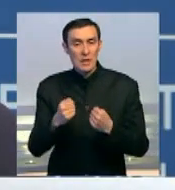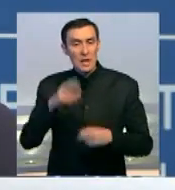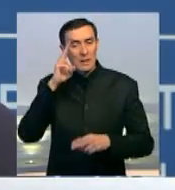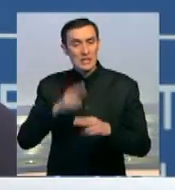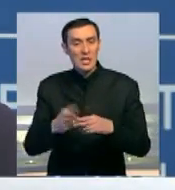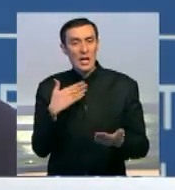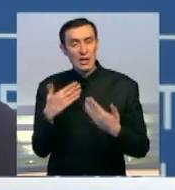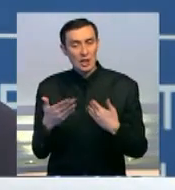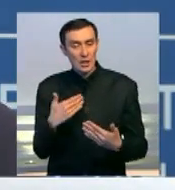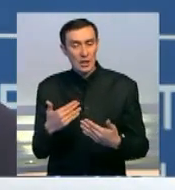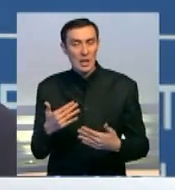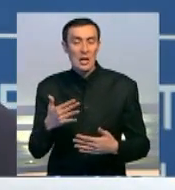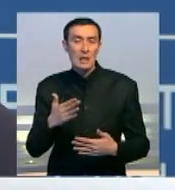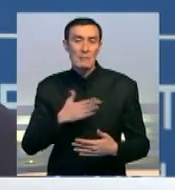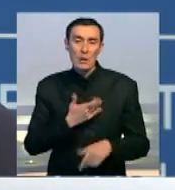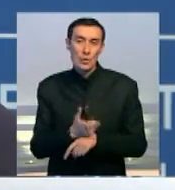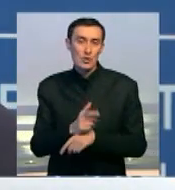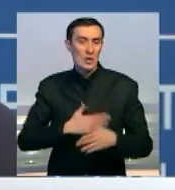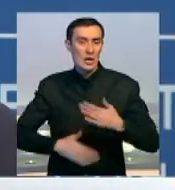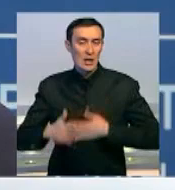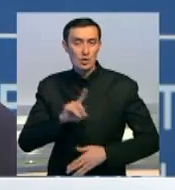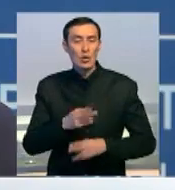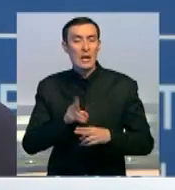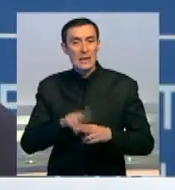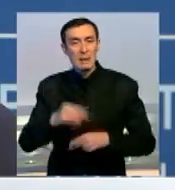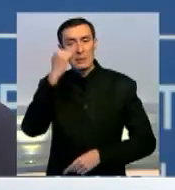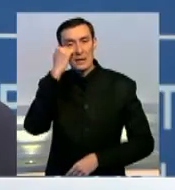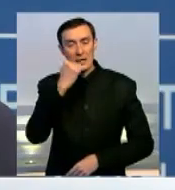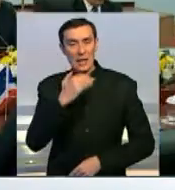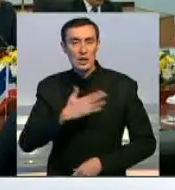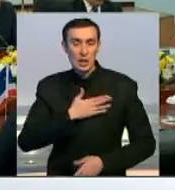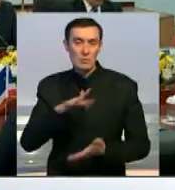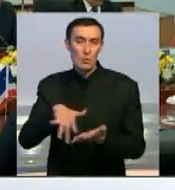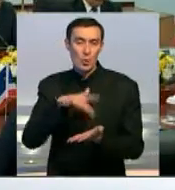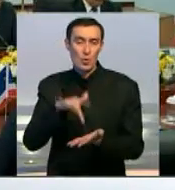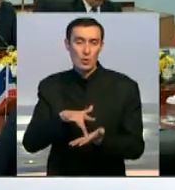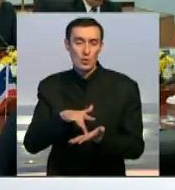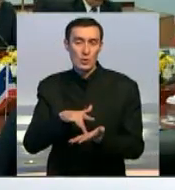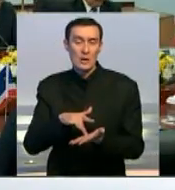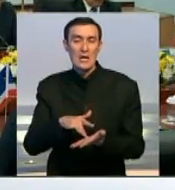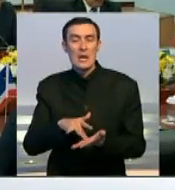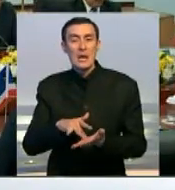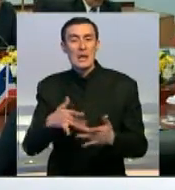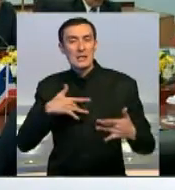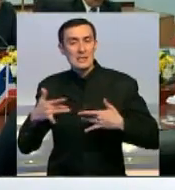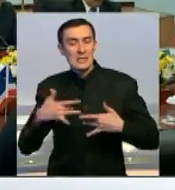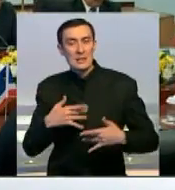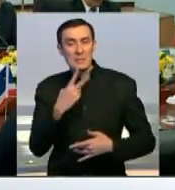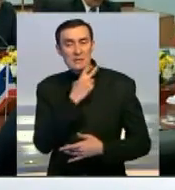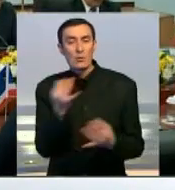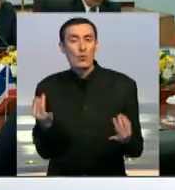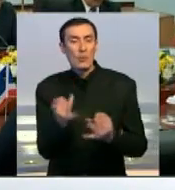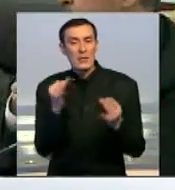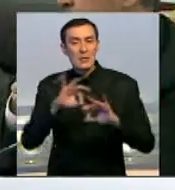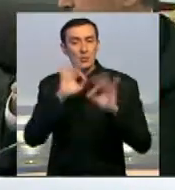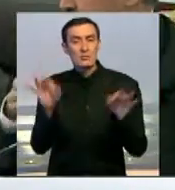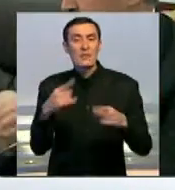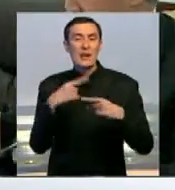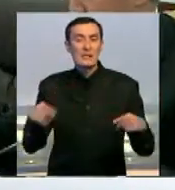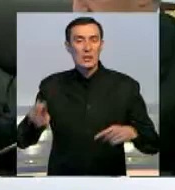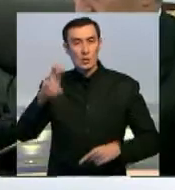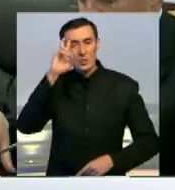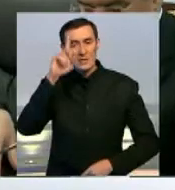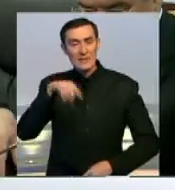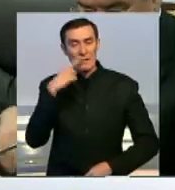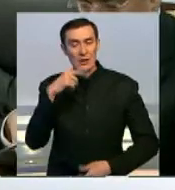отношения между нашими народами. И мы очень рады, что все это благодаря нашему городу. Десятки концертов познакомили казахстанцев с искусством разных стран,